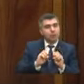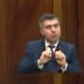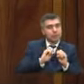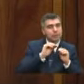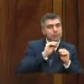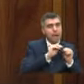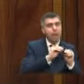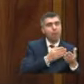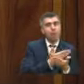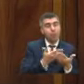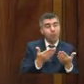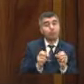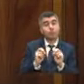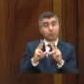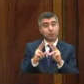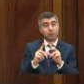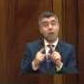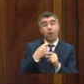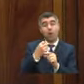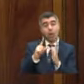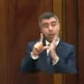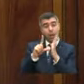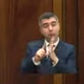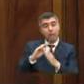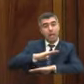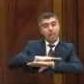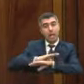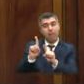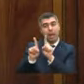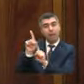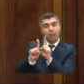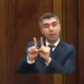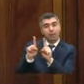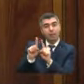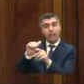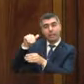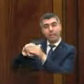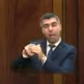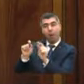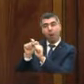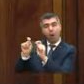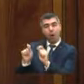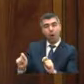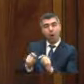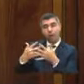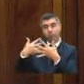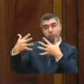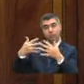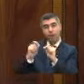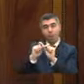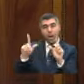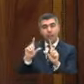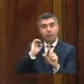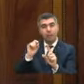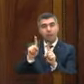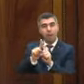ضرب أيضاً لمضمون الفصل 11 من الدستور الذي ينص على أن الانتخابات الحرة والنزيهة والشفافة هي أساس